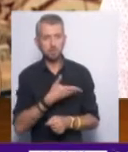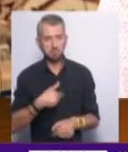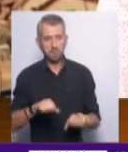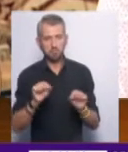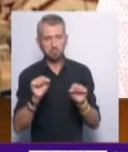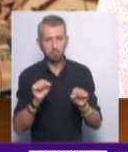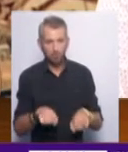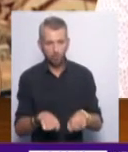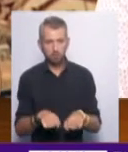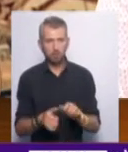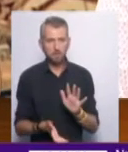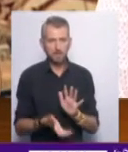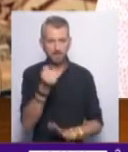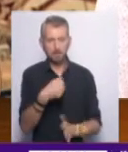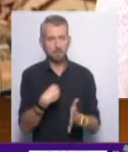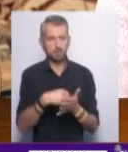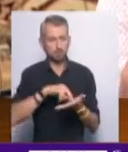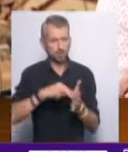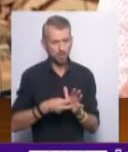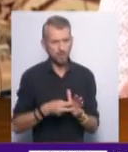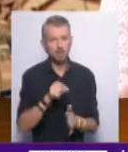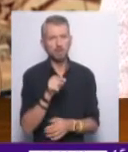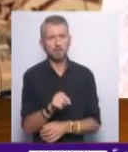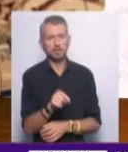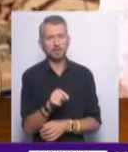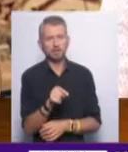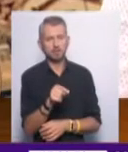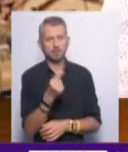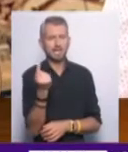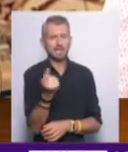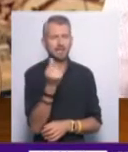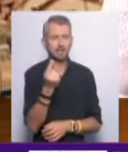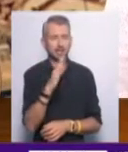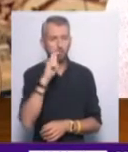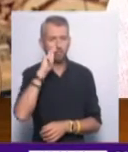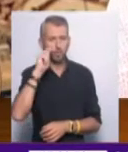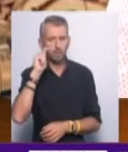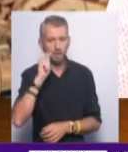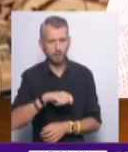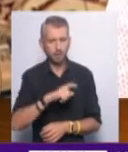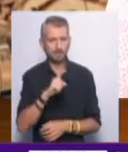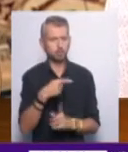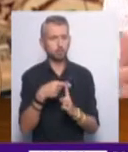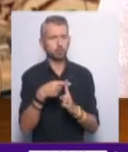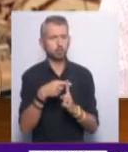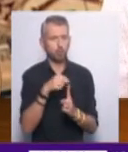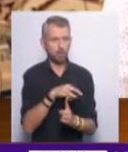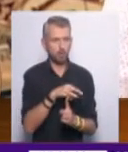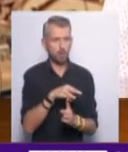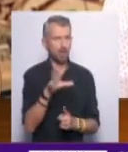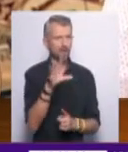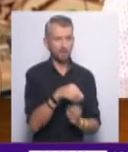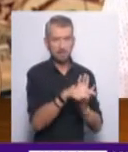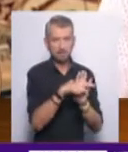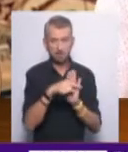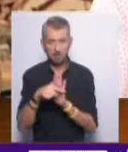можемо підтримати бюджет. Ну, він єдиний в Україні з плюсом. Все з мінусом, ми з